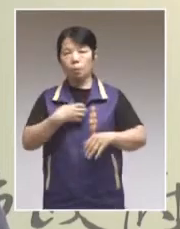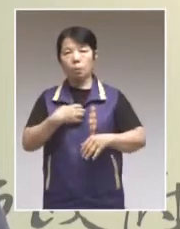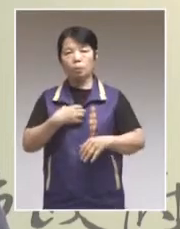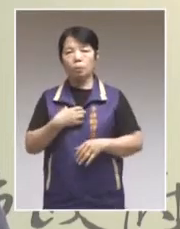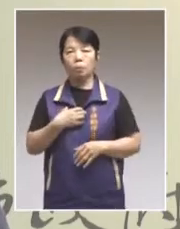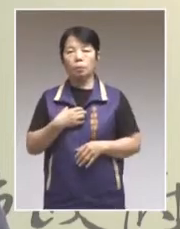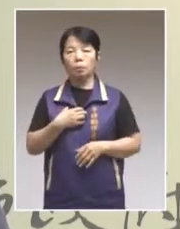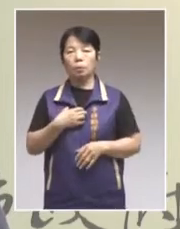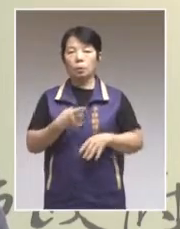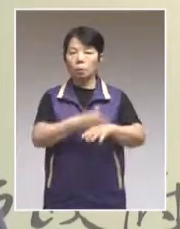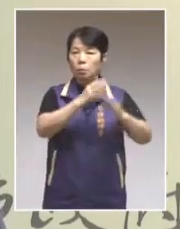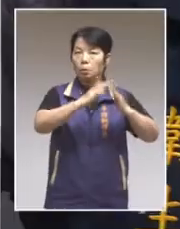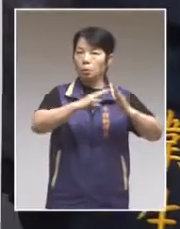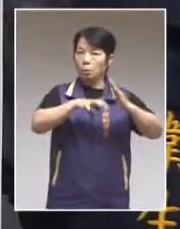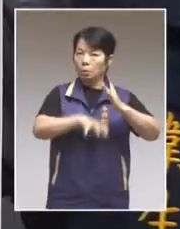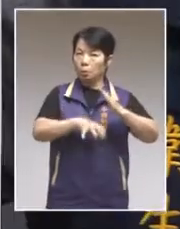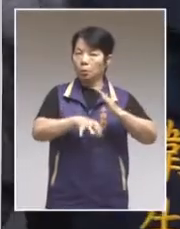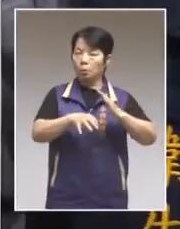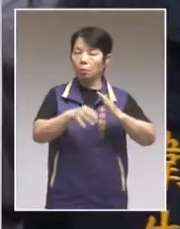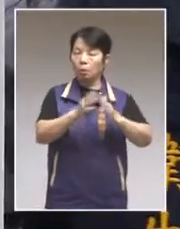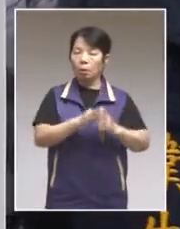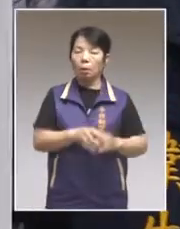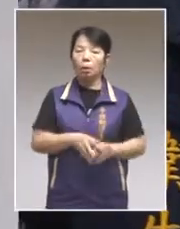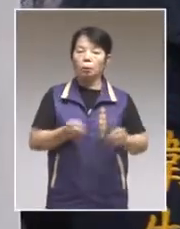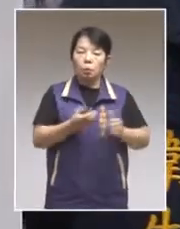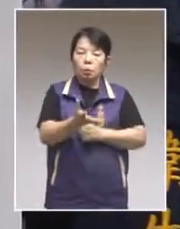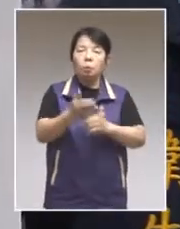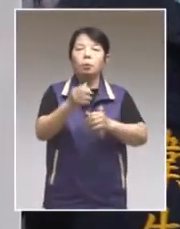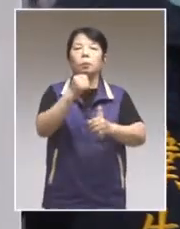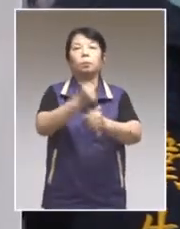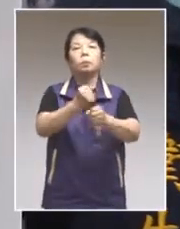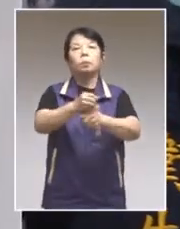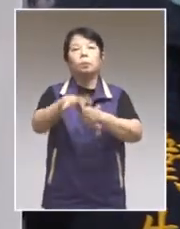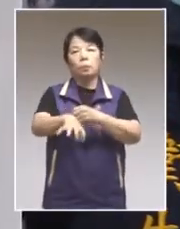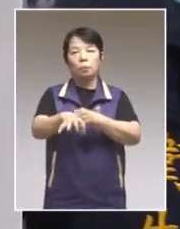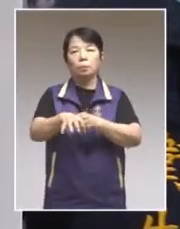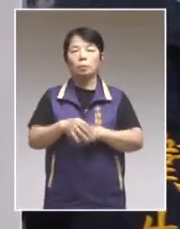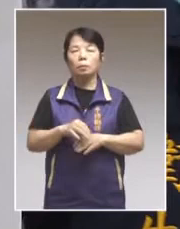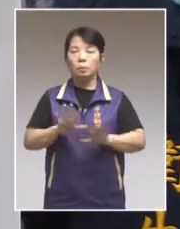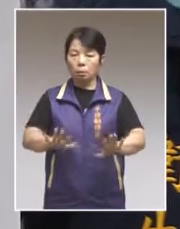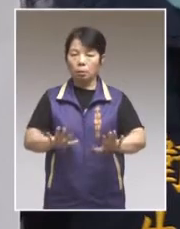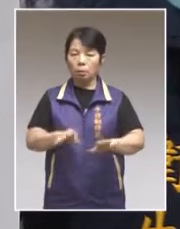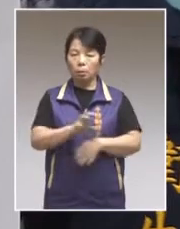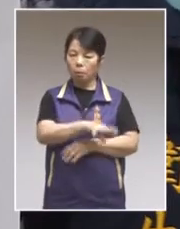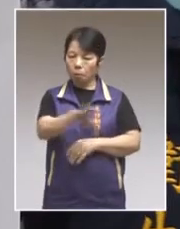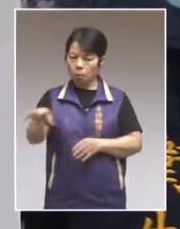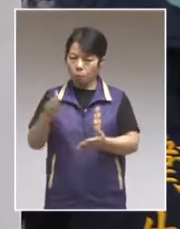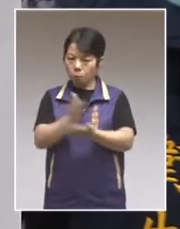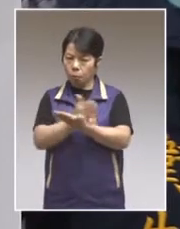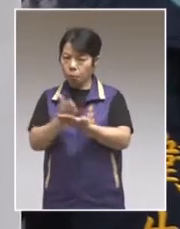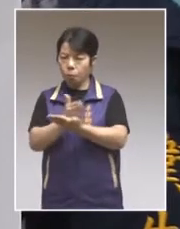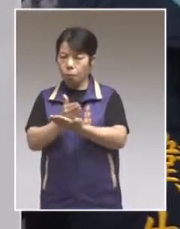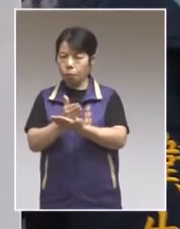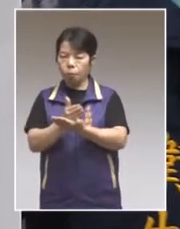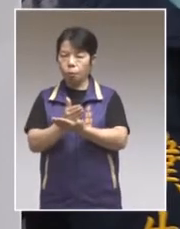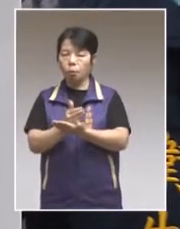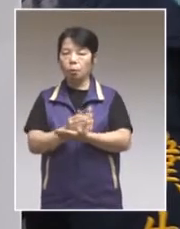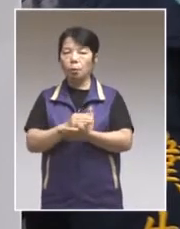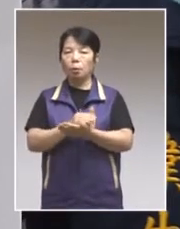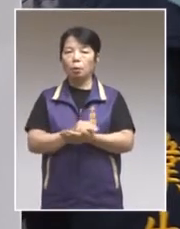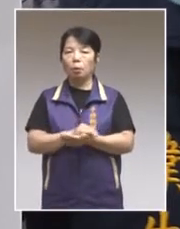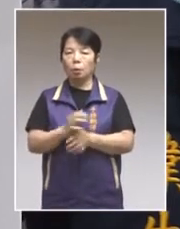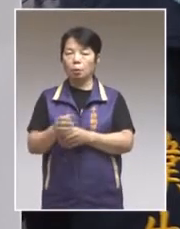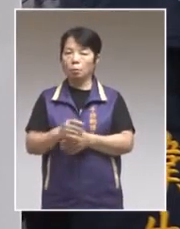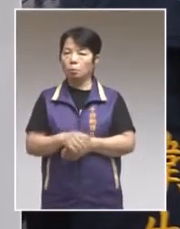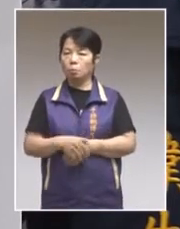经从家庭这边来到了职场。那在这边我们看到，就分析它的结构占比最